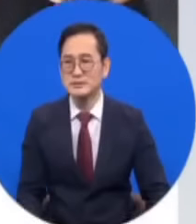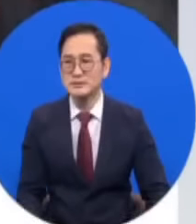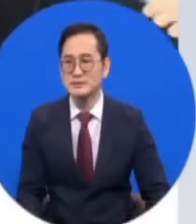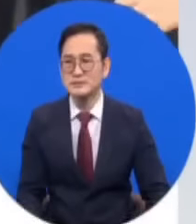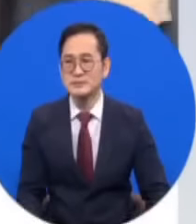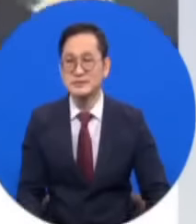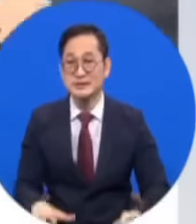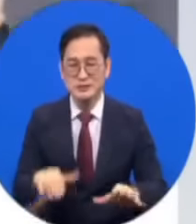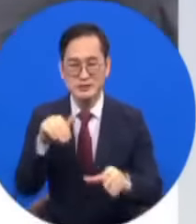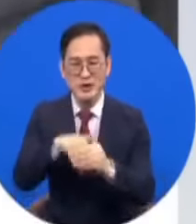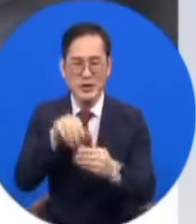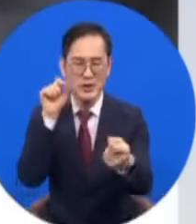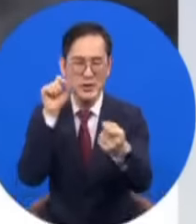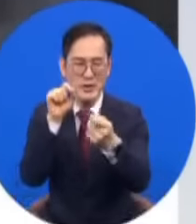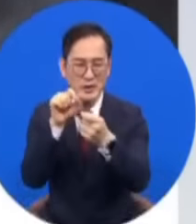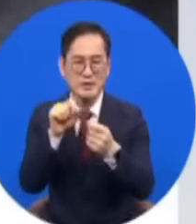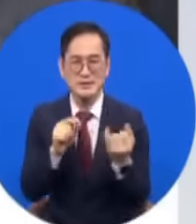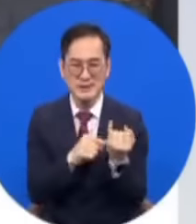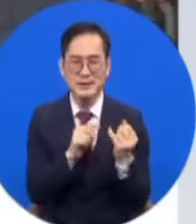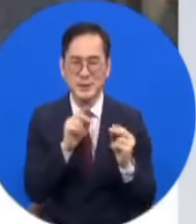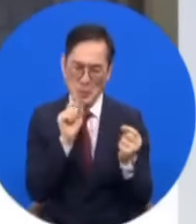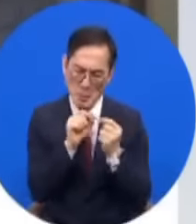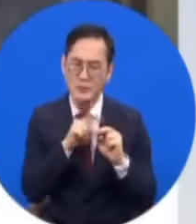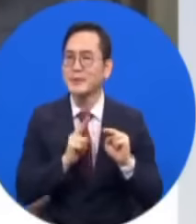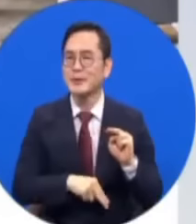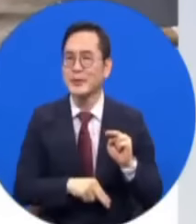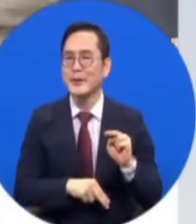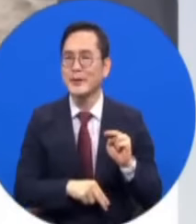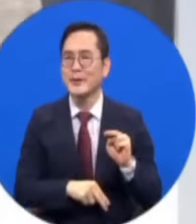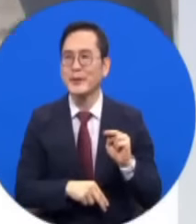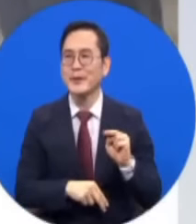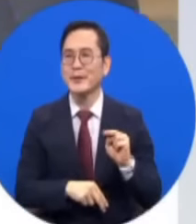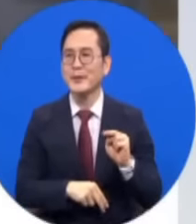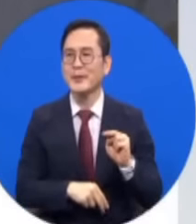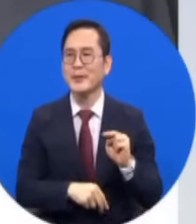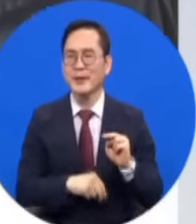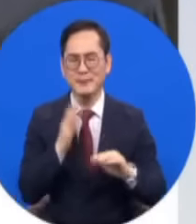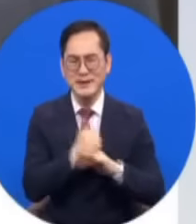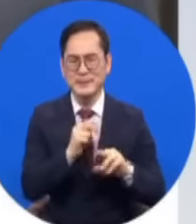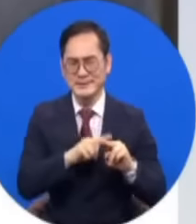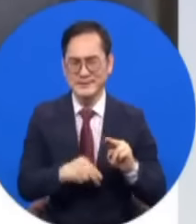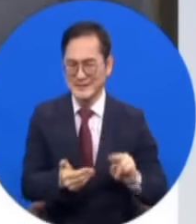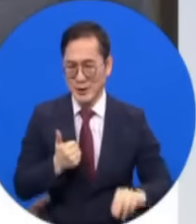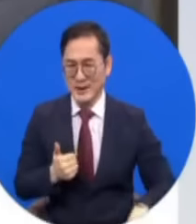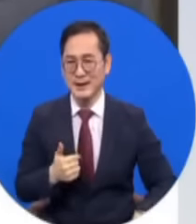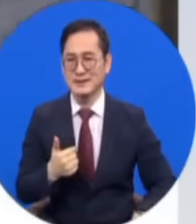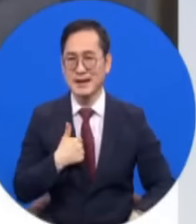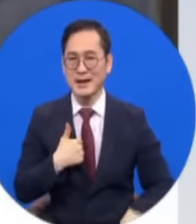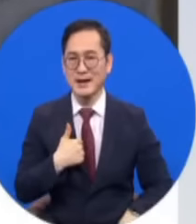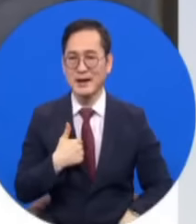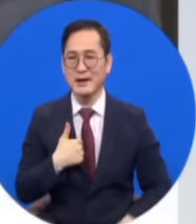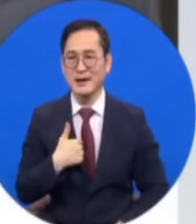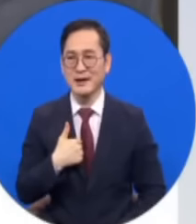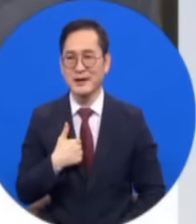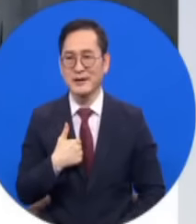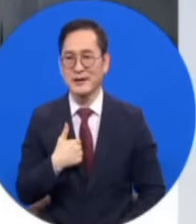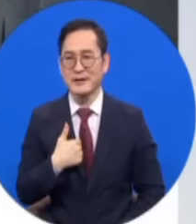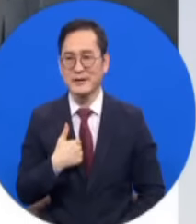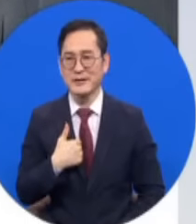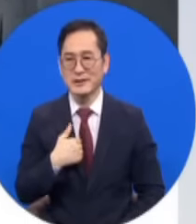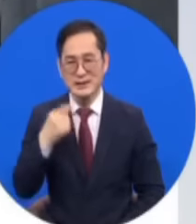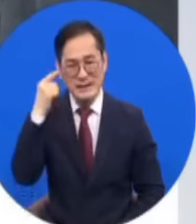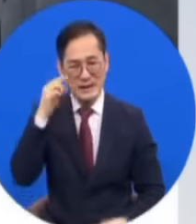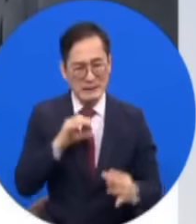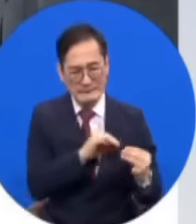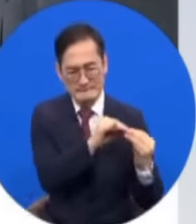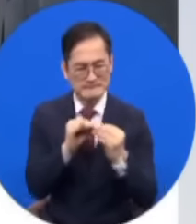총선 얼마 안 남았어요. 예. 임기 얼마 안 남았죠. 국회의원 임기 마지막 끝나기 전에 자기와 생각을 같이 하는 사람들을 국회에